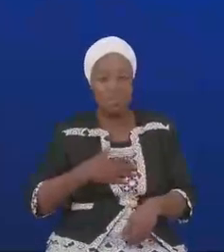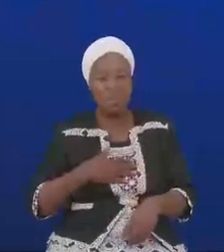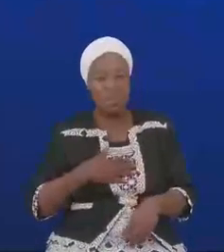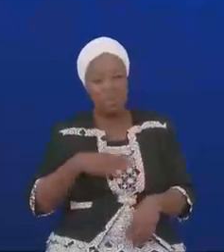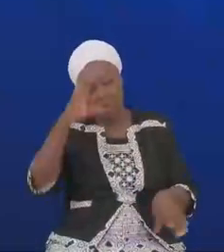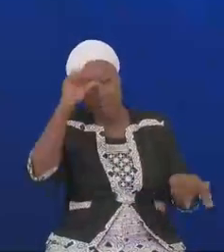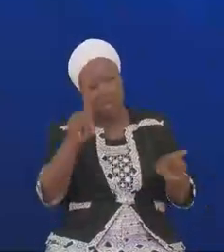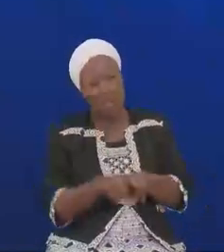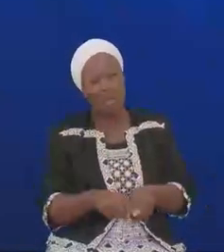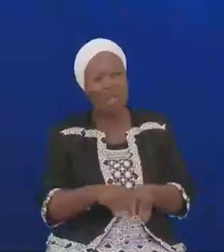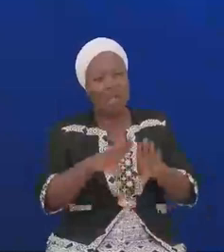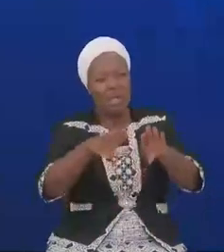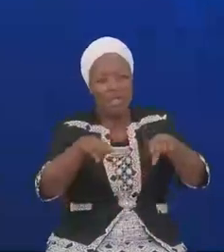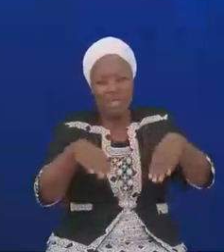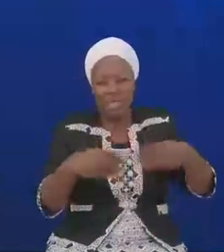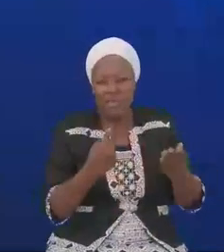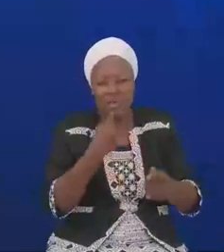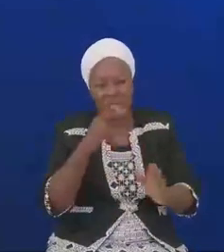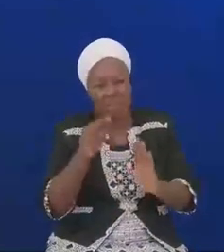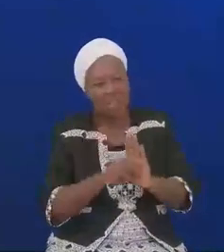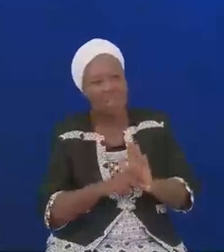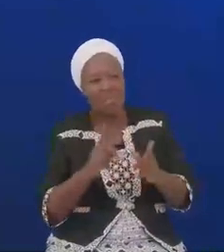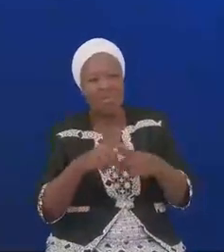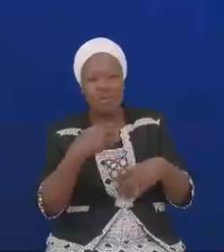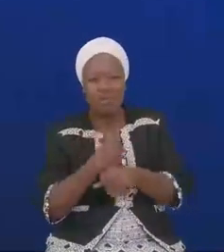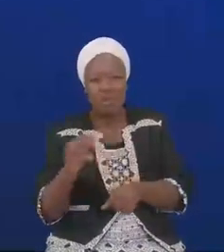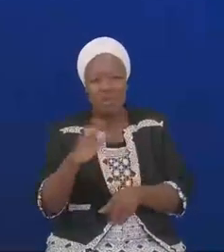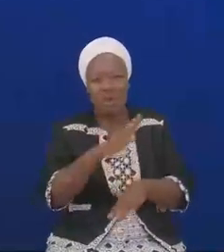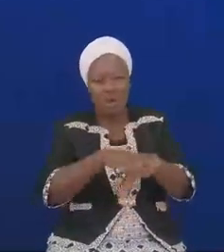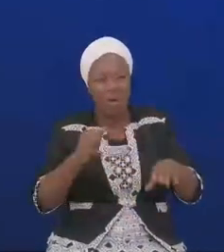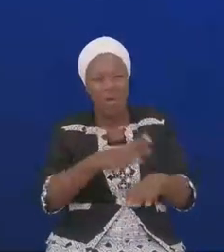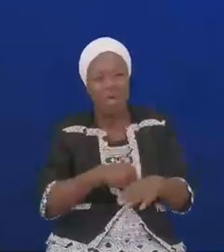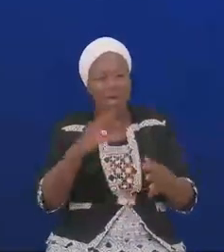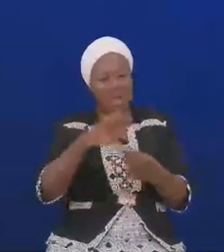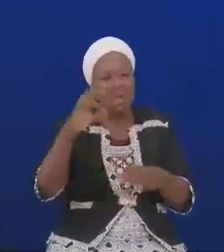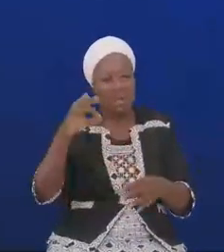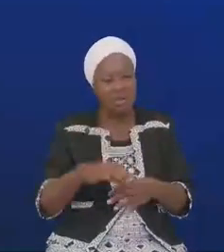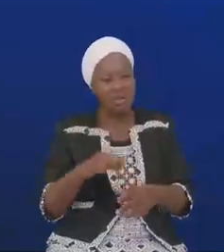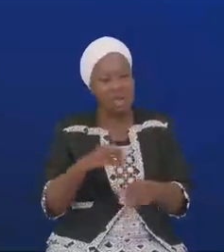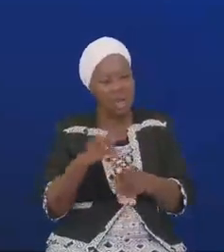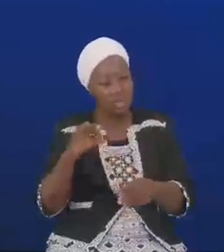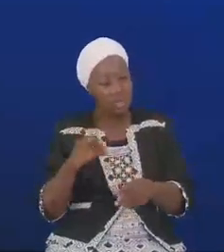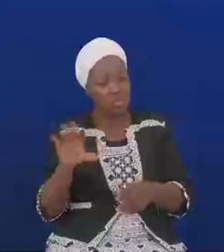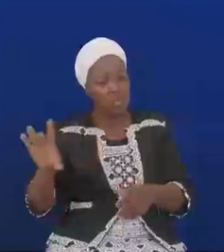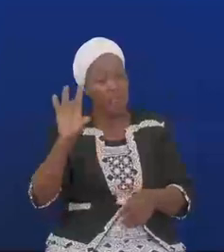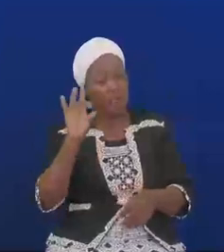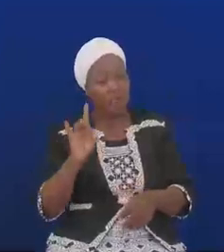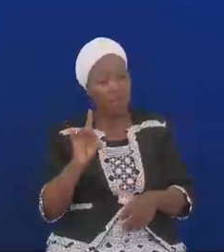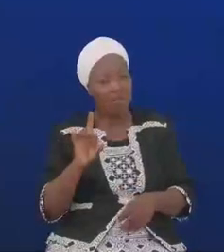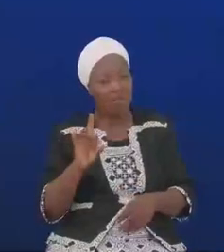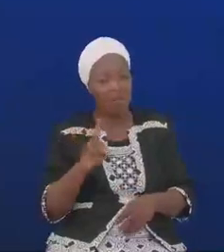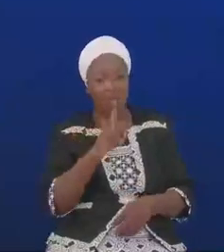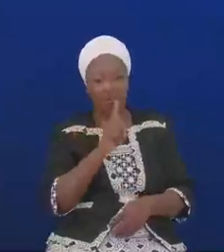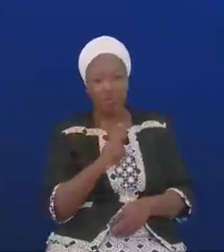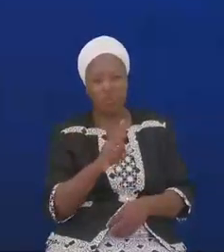appliquez-vous d'autant plus à affermir votre vocation et votre élection. C'est ce que nous poursuivons cette